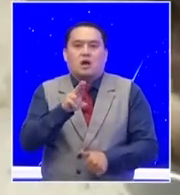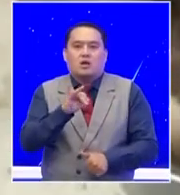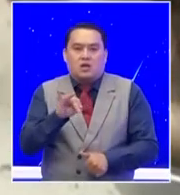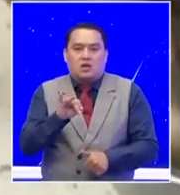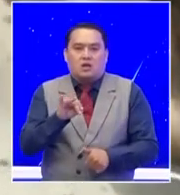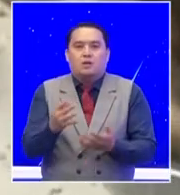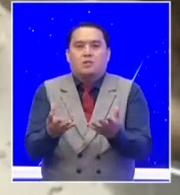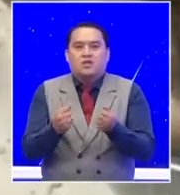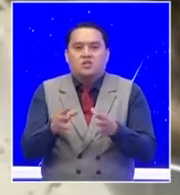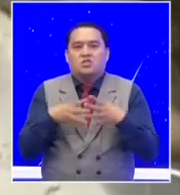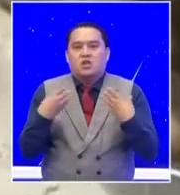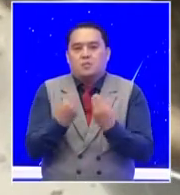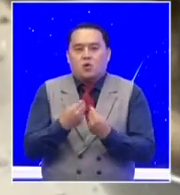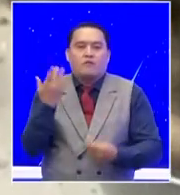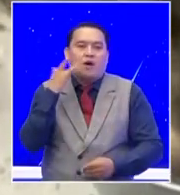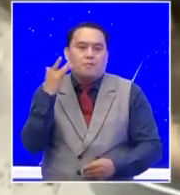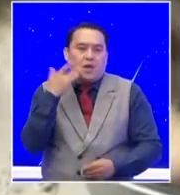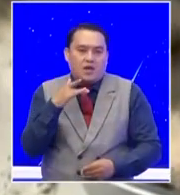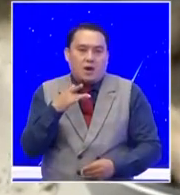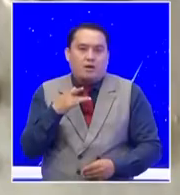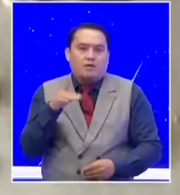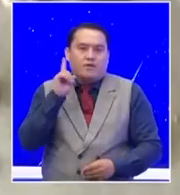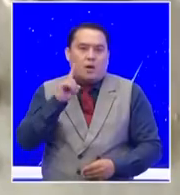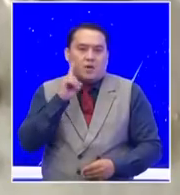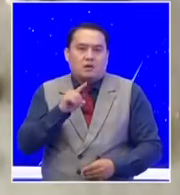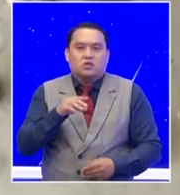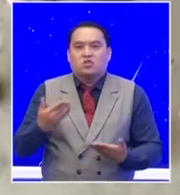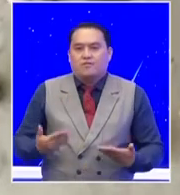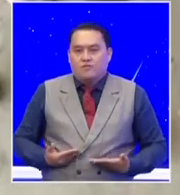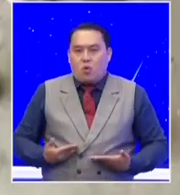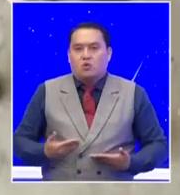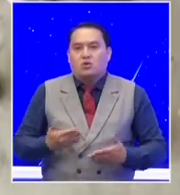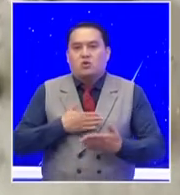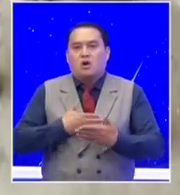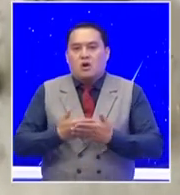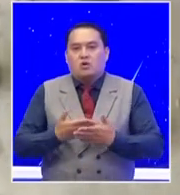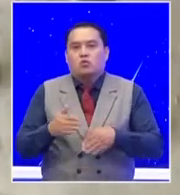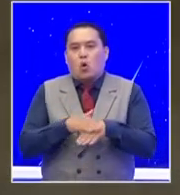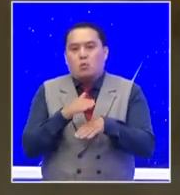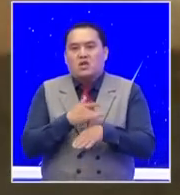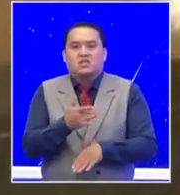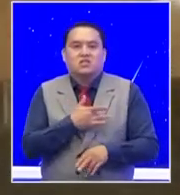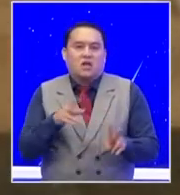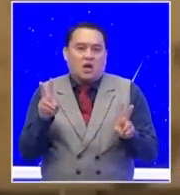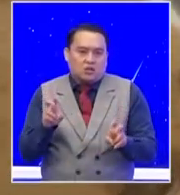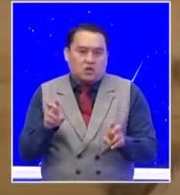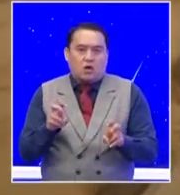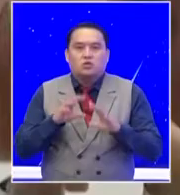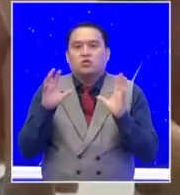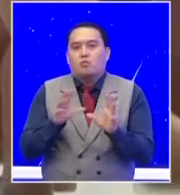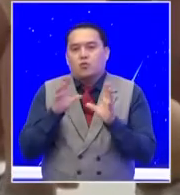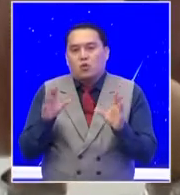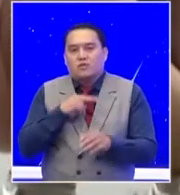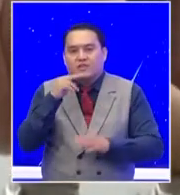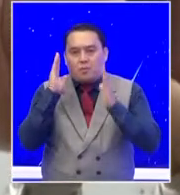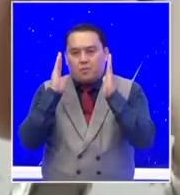готова приютить и семья из Калифорнии. Пока что пес Лаки живет у волонтеров движения «Доброе сердце». Он окружен заботой